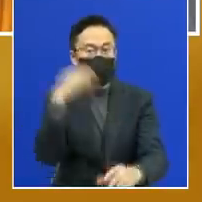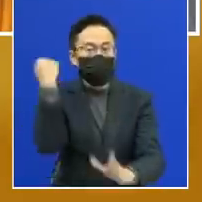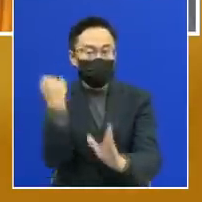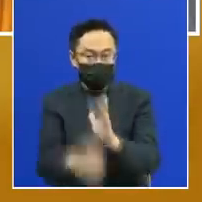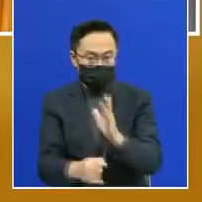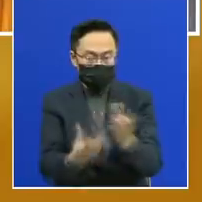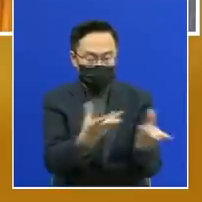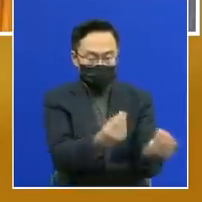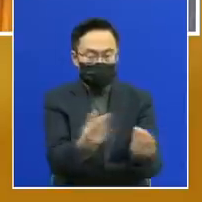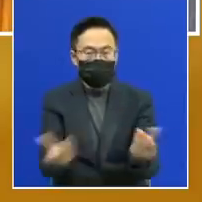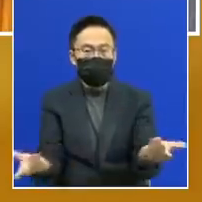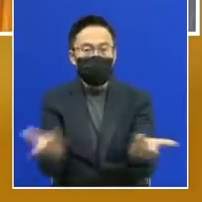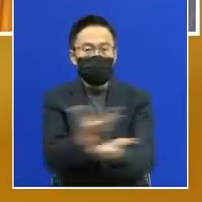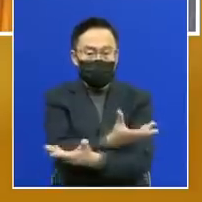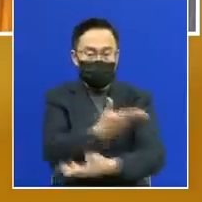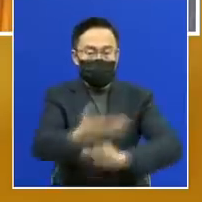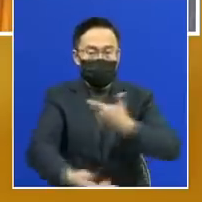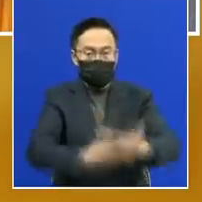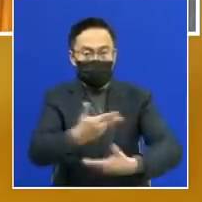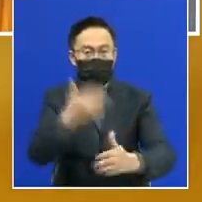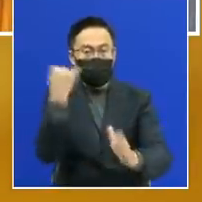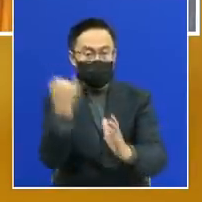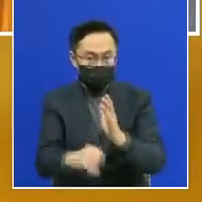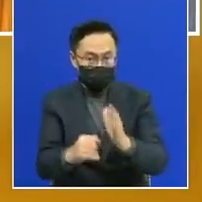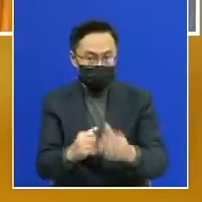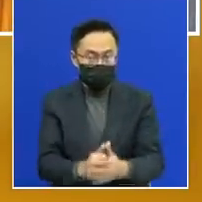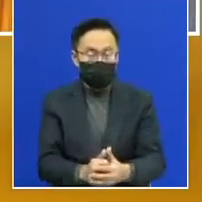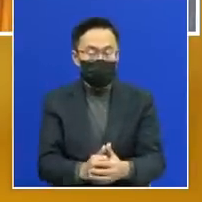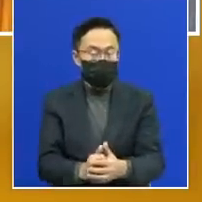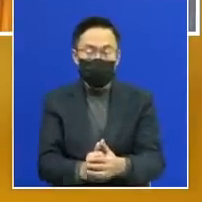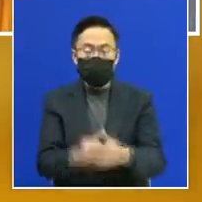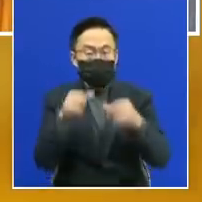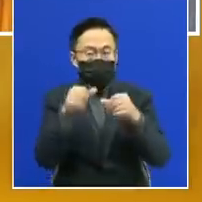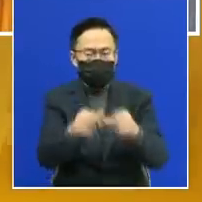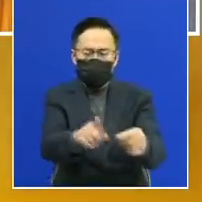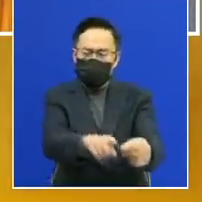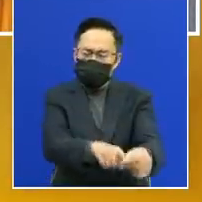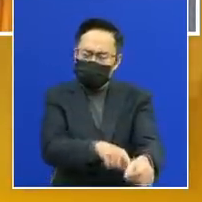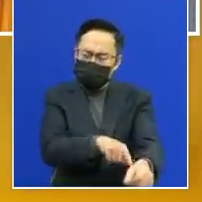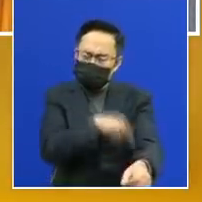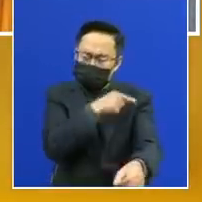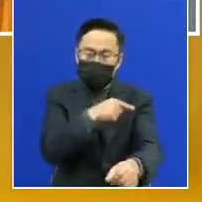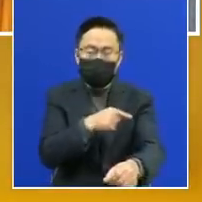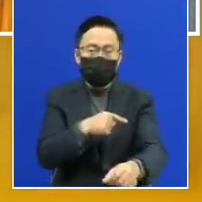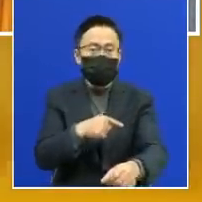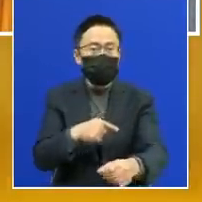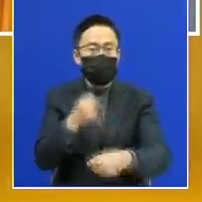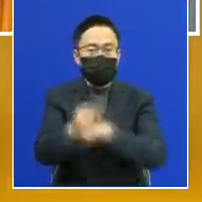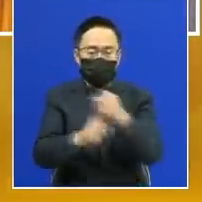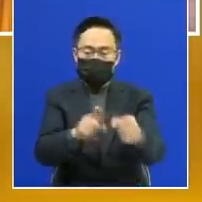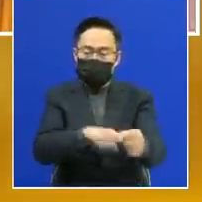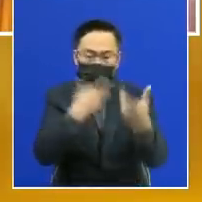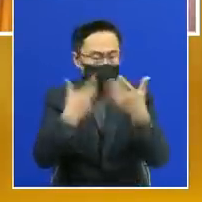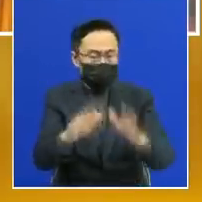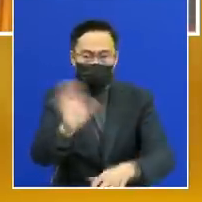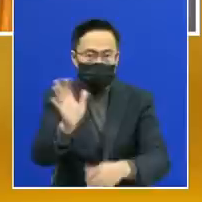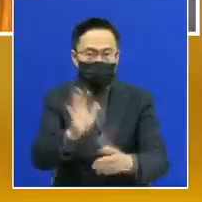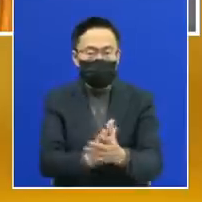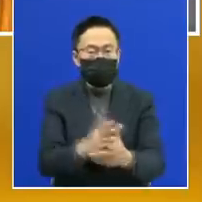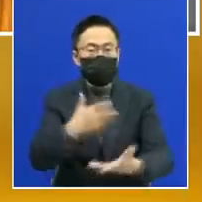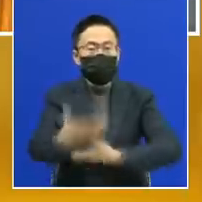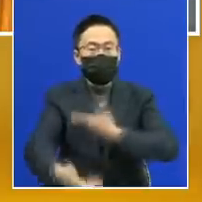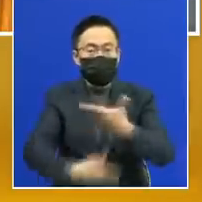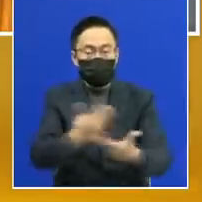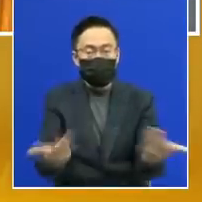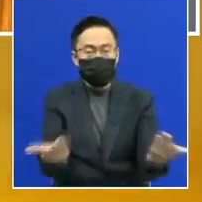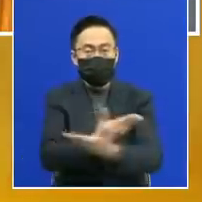ไม่ใช่ที่ชาวบ้านที่อยู่มาแต่เกิดแต่อ้อนแต่ออกอยู่มาเป็นถิ่นกำเนิดใช้ชีวิตทำ